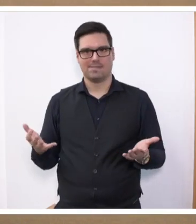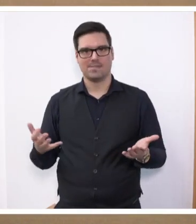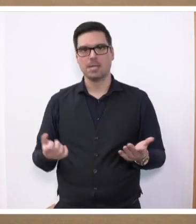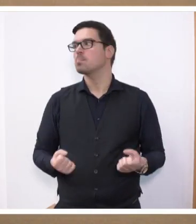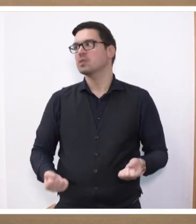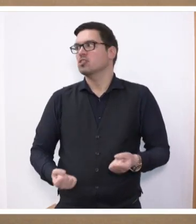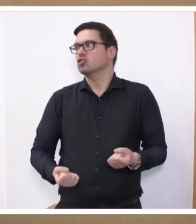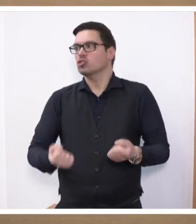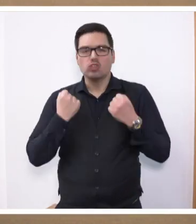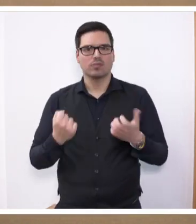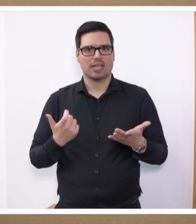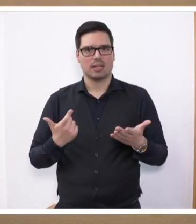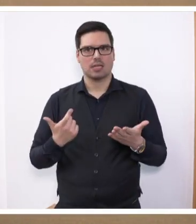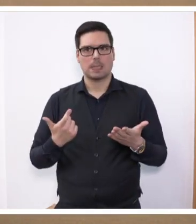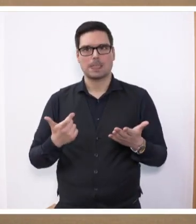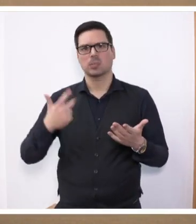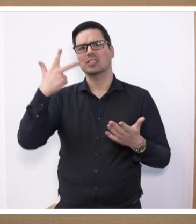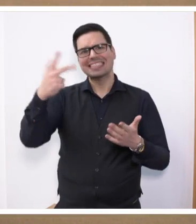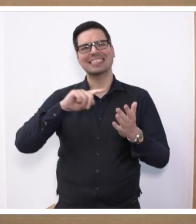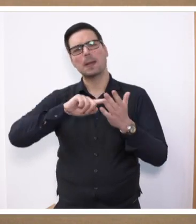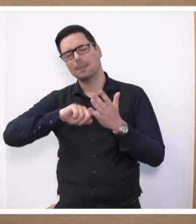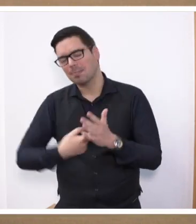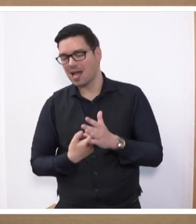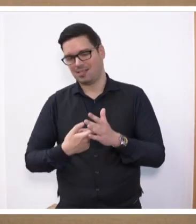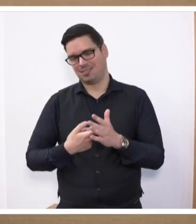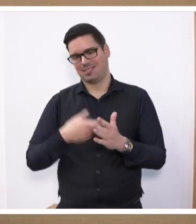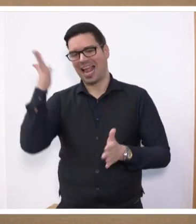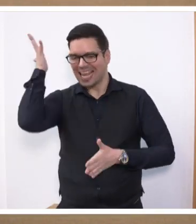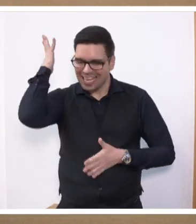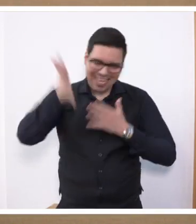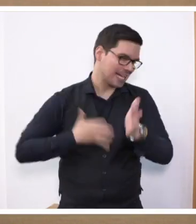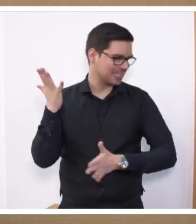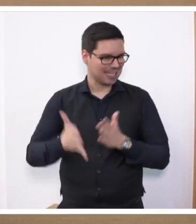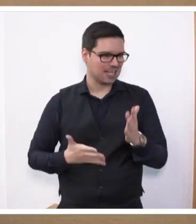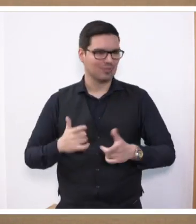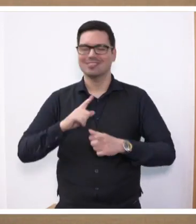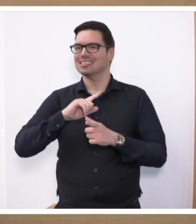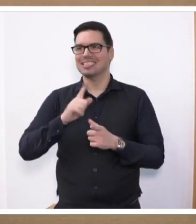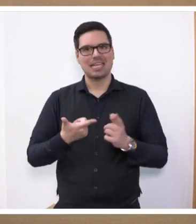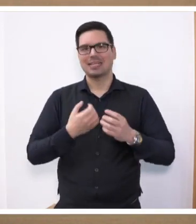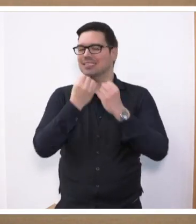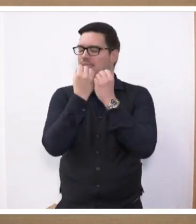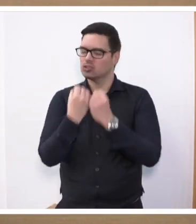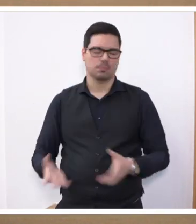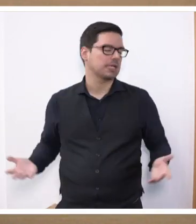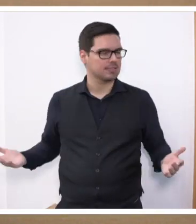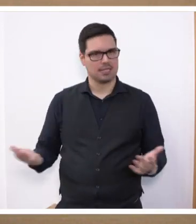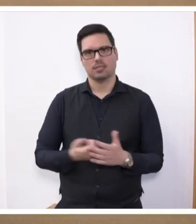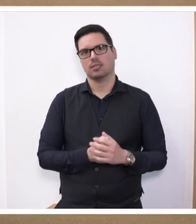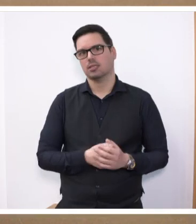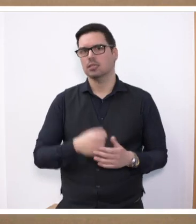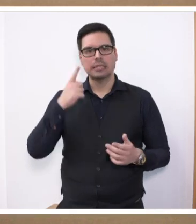schwer sein. Ich spreche das jetzt bereits zum 3. Mal in diesem Jahr hier an. Und es ist bislang immer noch nichts passiert. Es ist wirklich